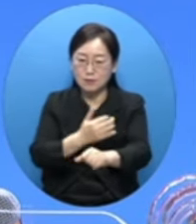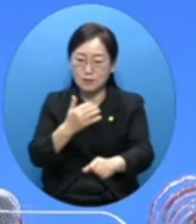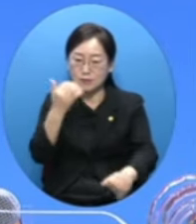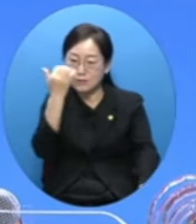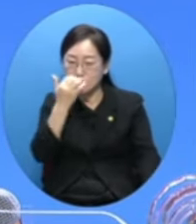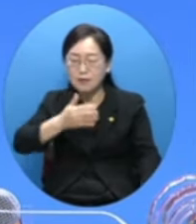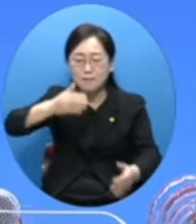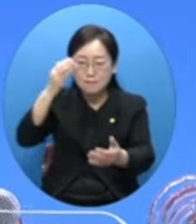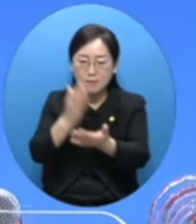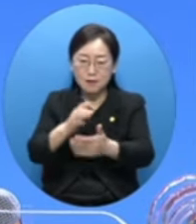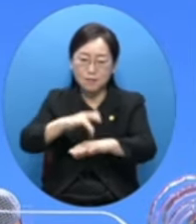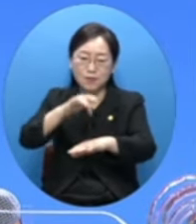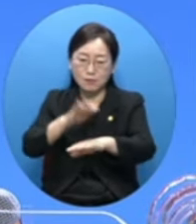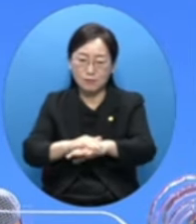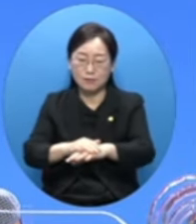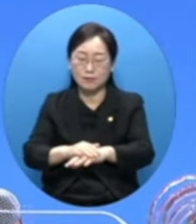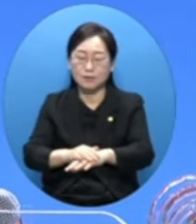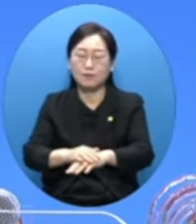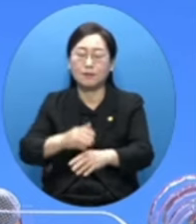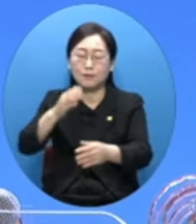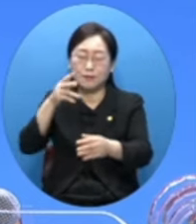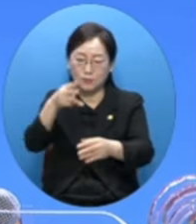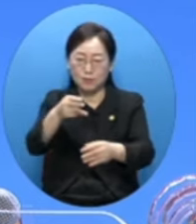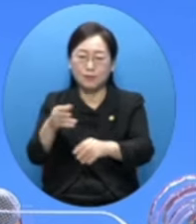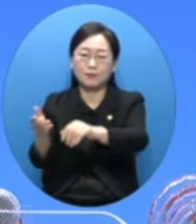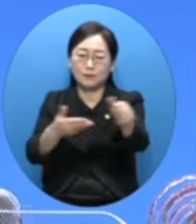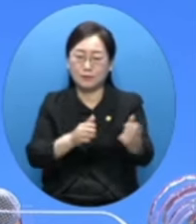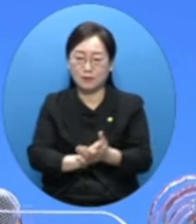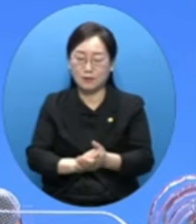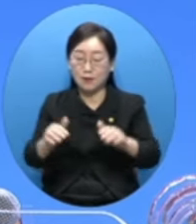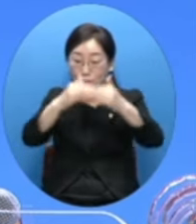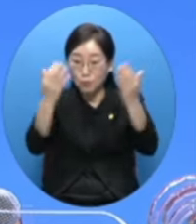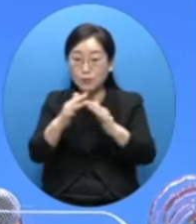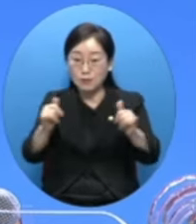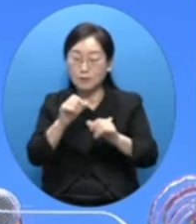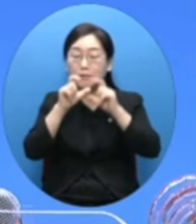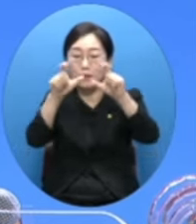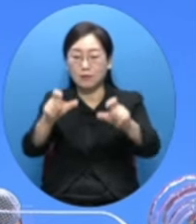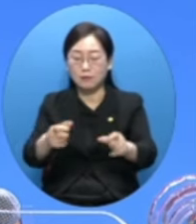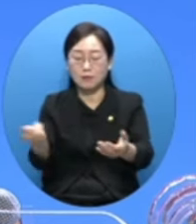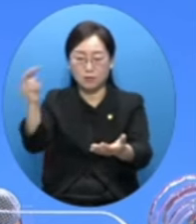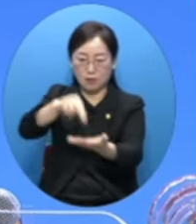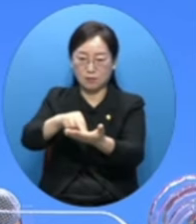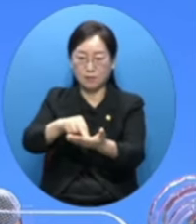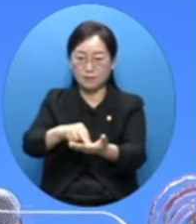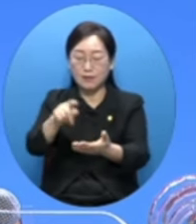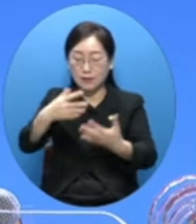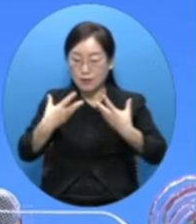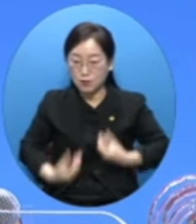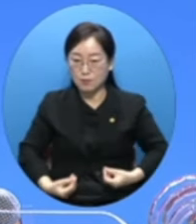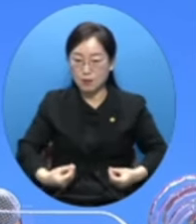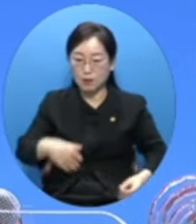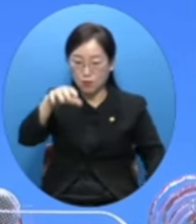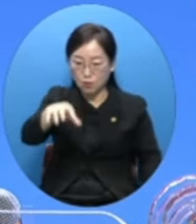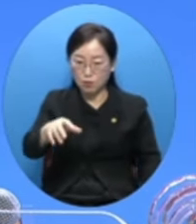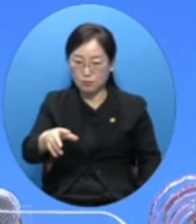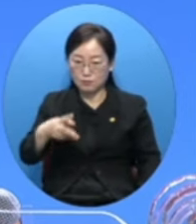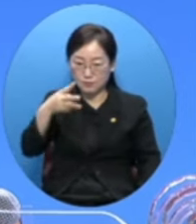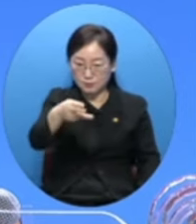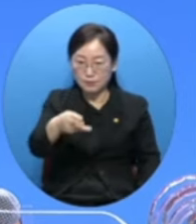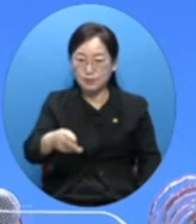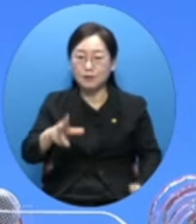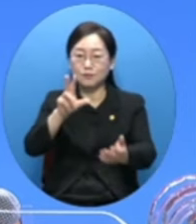됩니다. 주님께서 이러한 모든 사람을 향해서 말씀하십니다. 일어나라. 이젠 그 절망의 자리에서 일어나라. 문제 자리에서